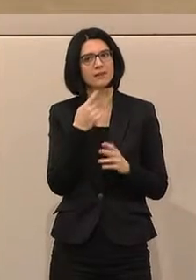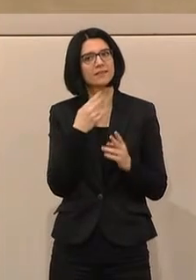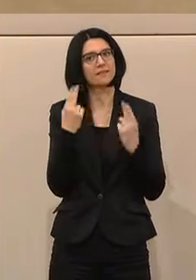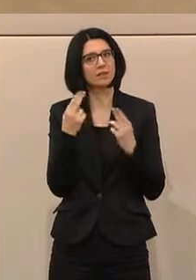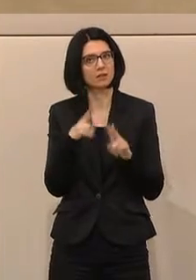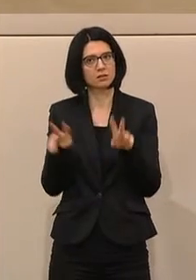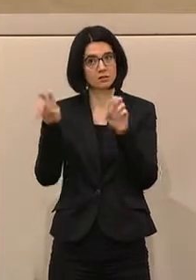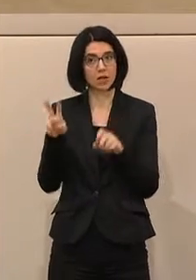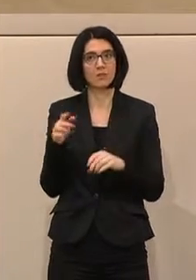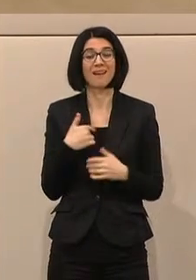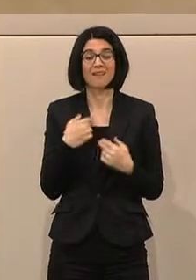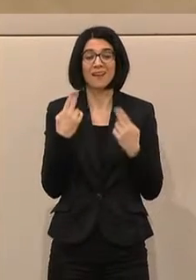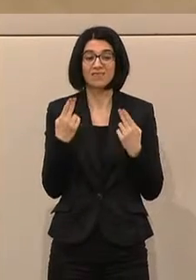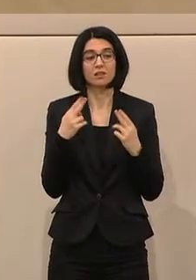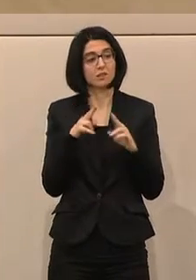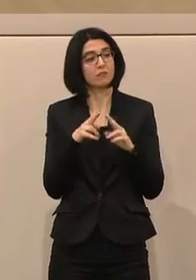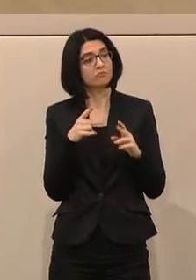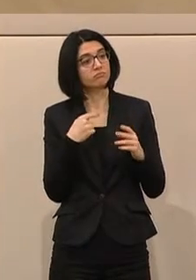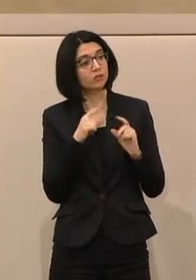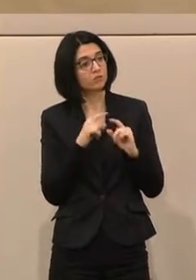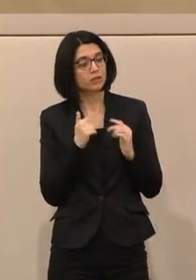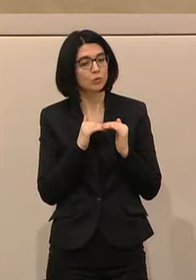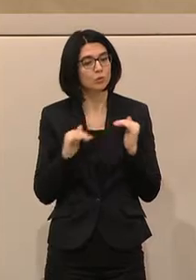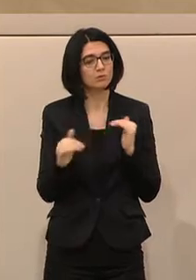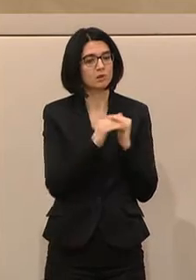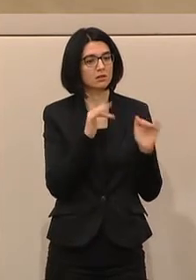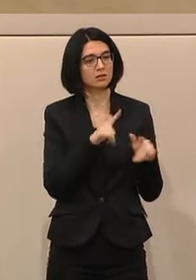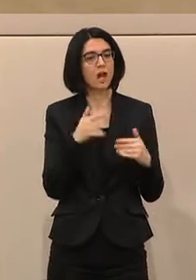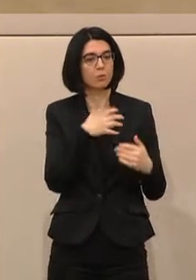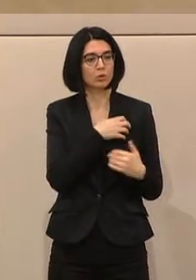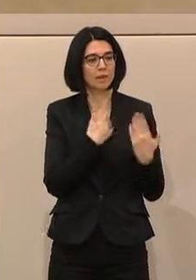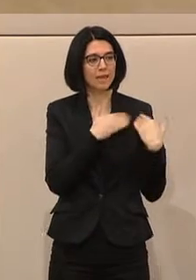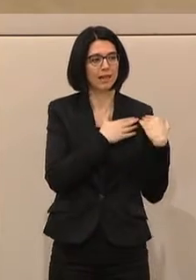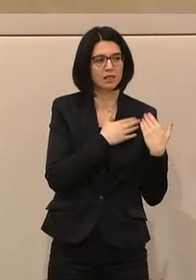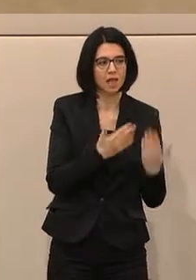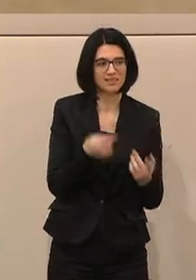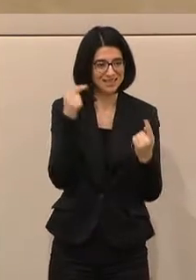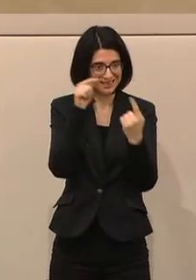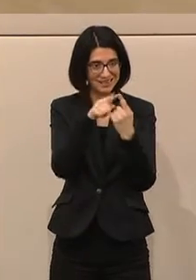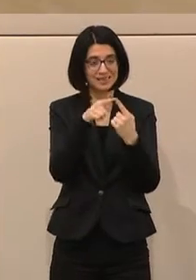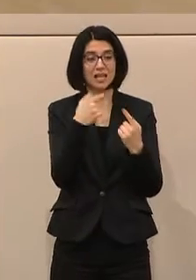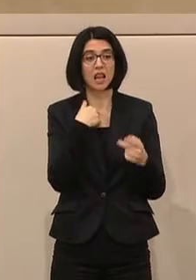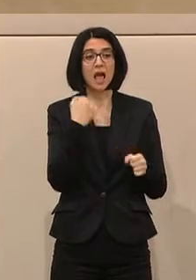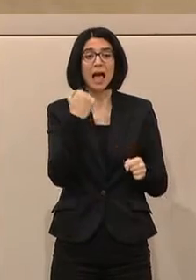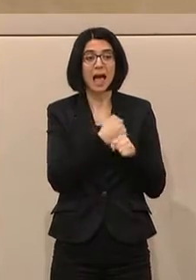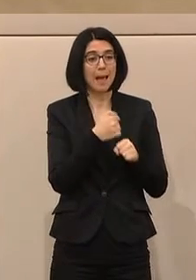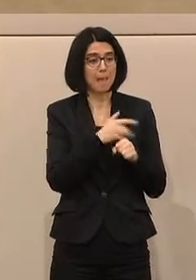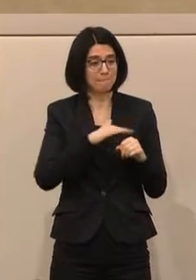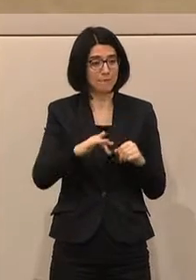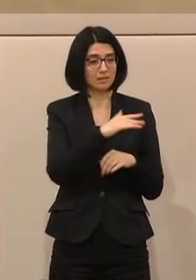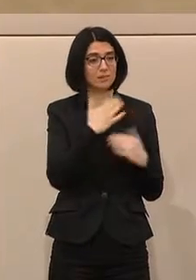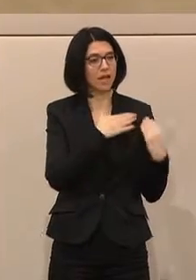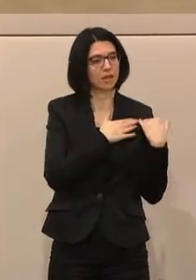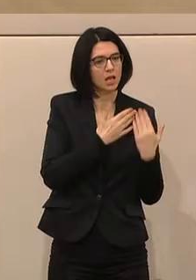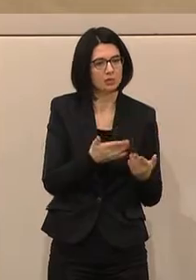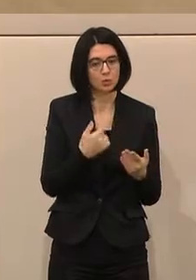einer unserer Grundsätze ist, wir entlasten die Bürgerinnen und Bürger. Unser Ziel ist es, den Faktor Arbeit zu entlasten. Und mit der Senkung